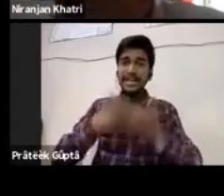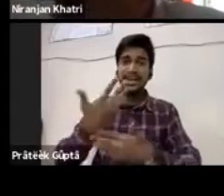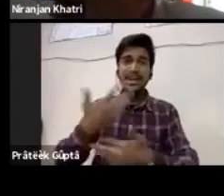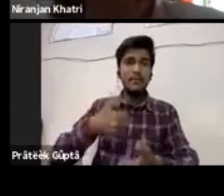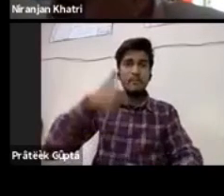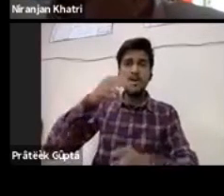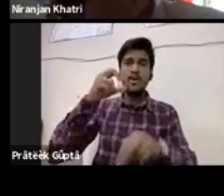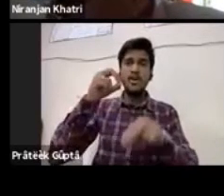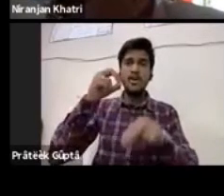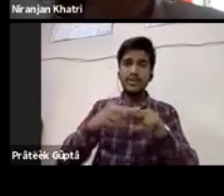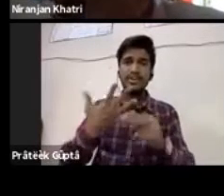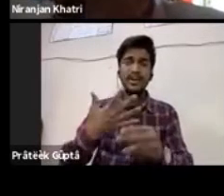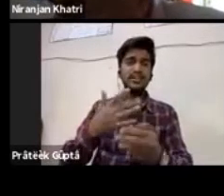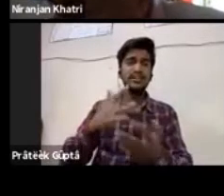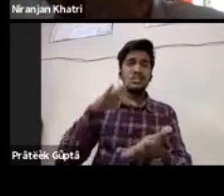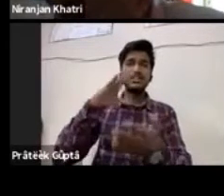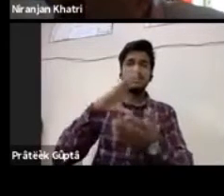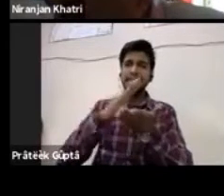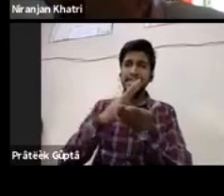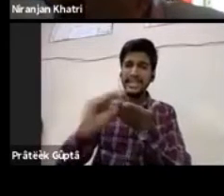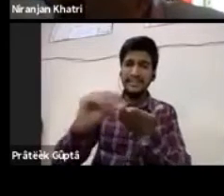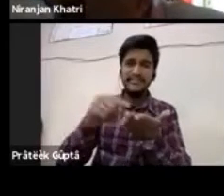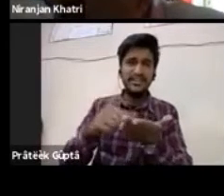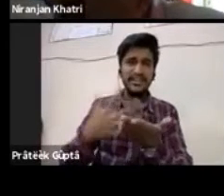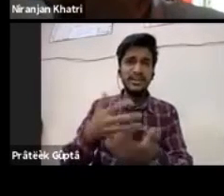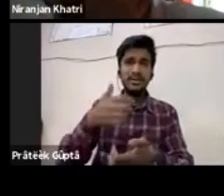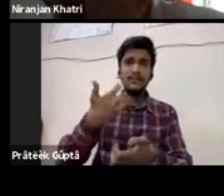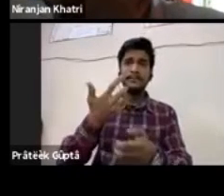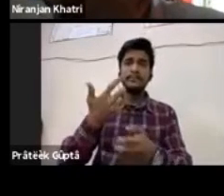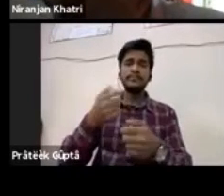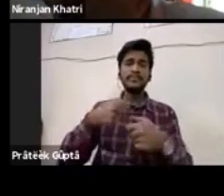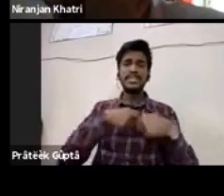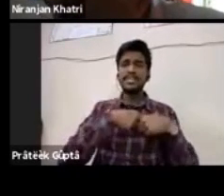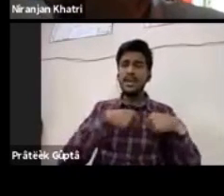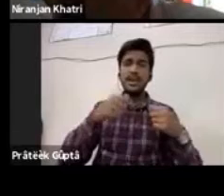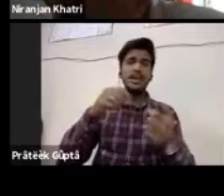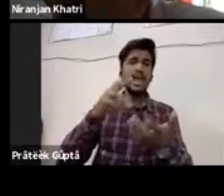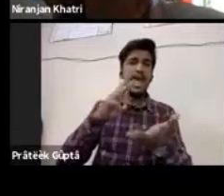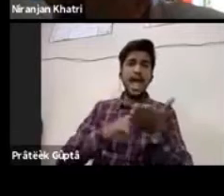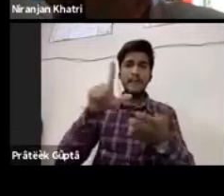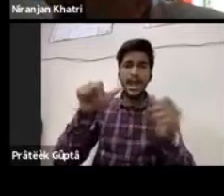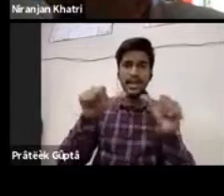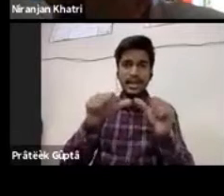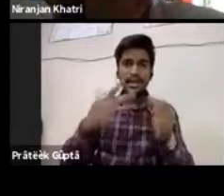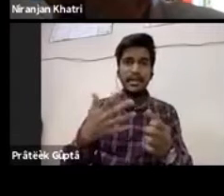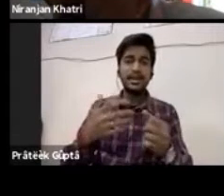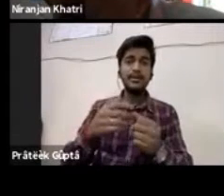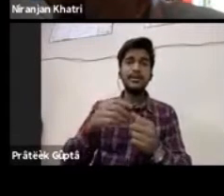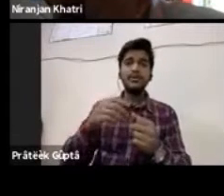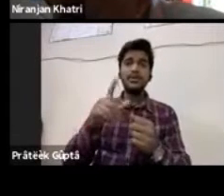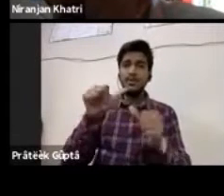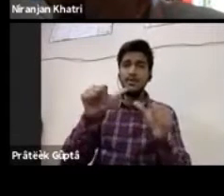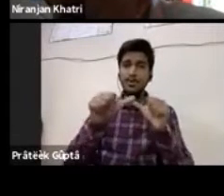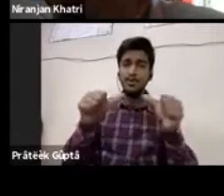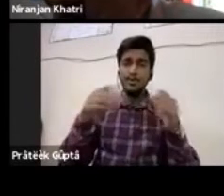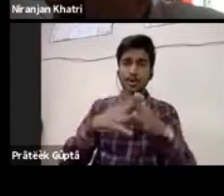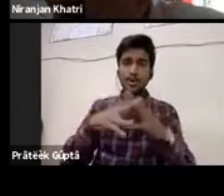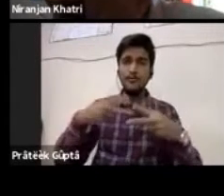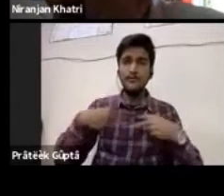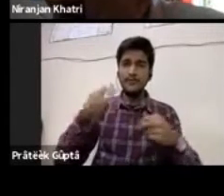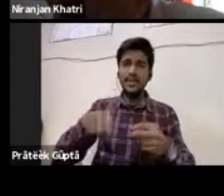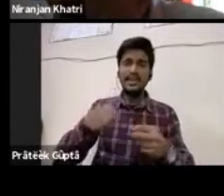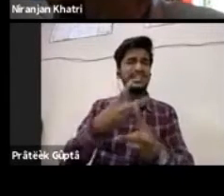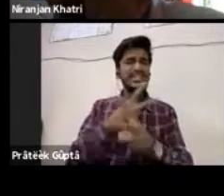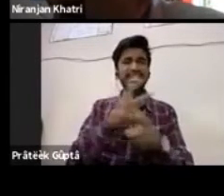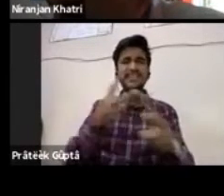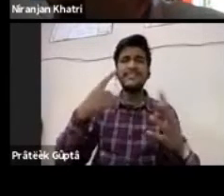ऑफिसर हो, पंचायती राज पर पीआरआईज हो, एमएलएस हो, या अपने एनी अदर एडमिनिस्ट्रेटिव ऑफिसर, जहां